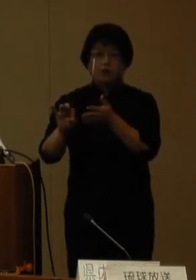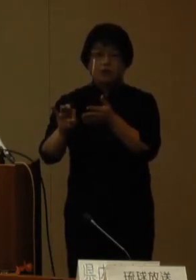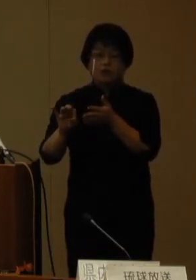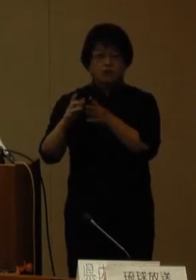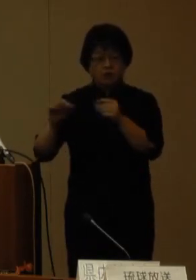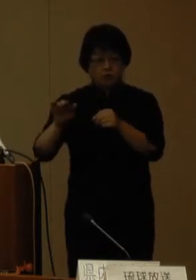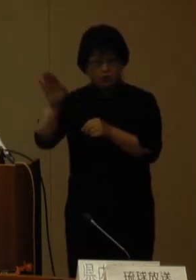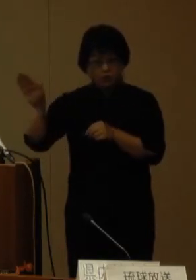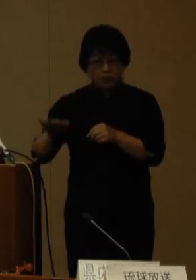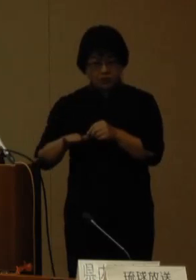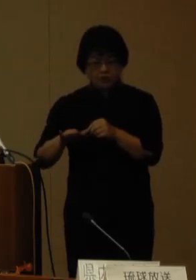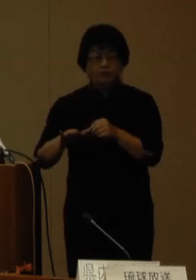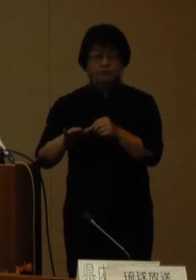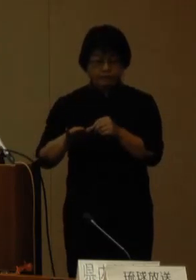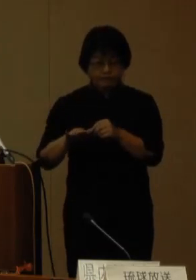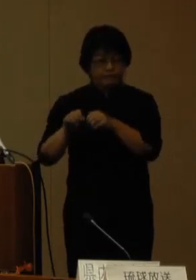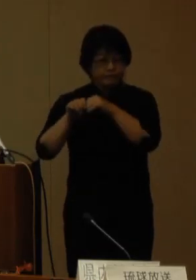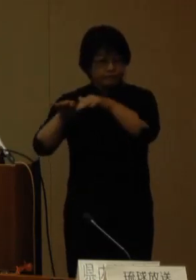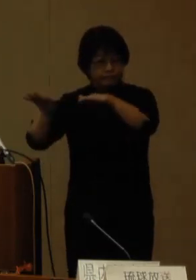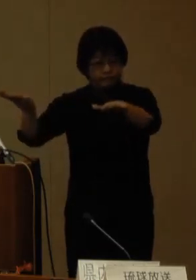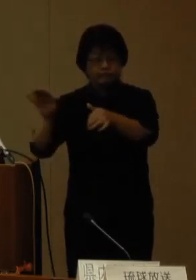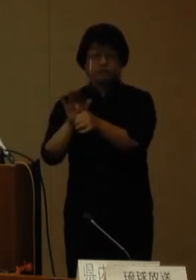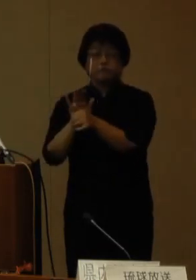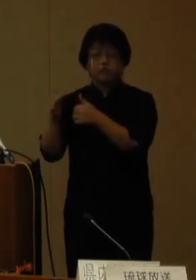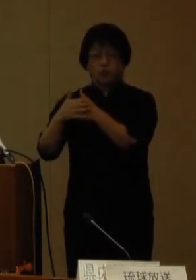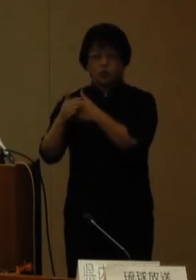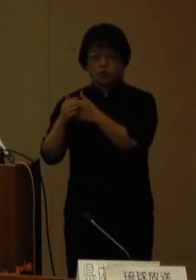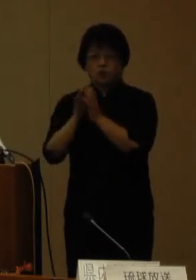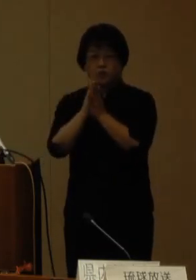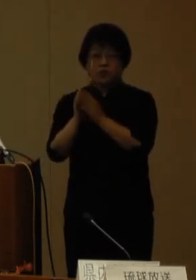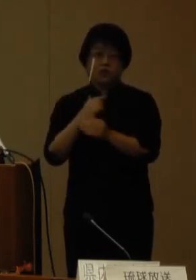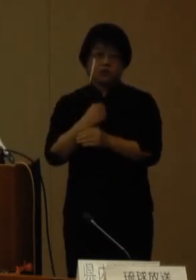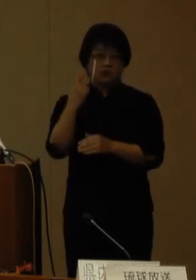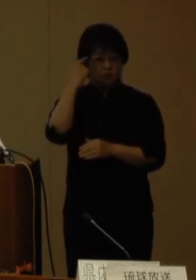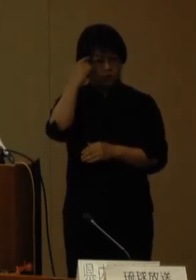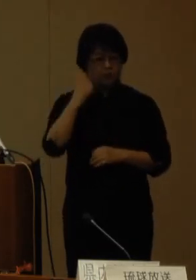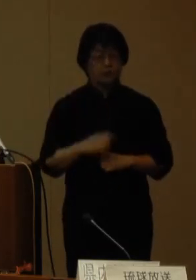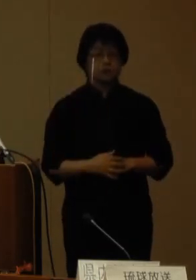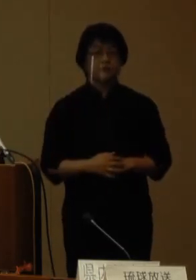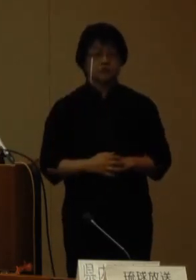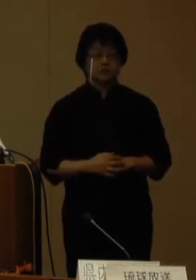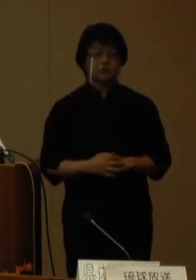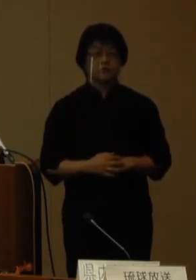全国の皆さんにご協力を呼びかけたいと思います。